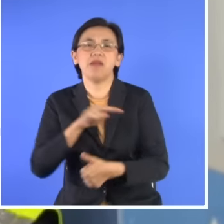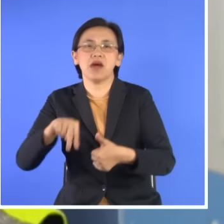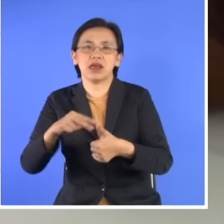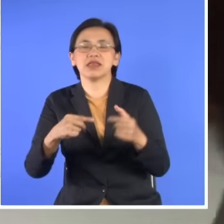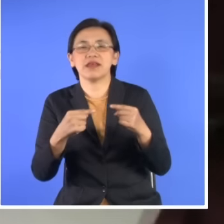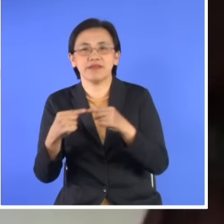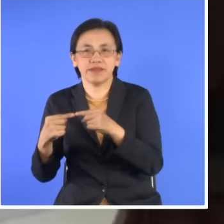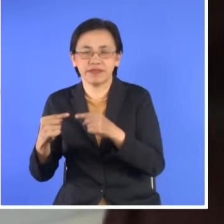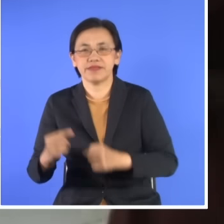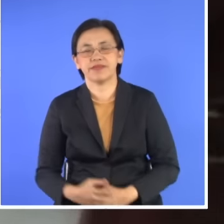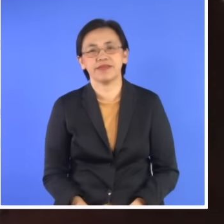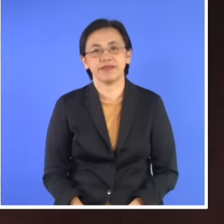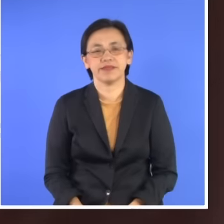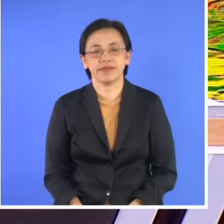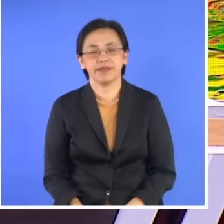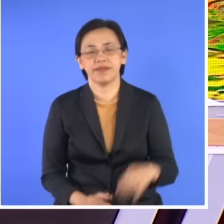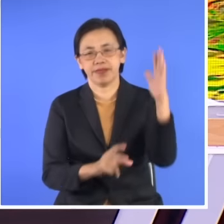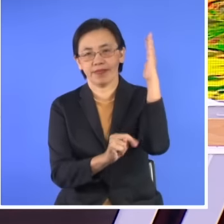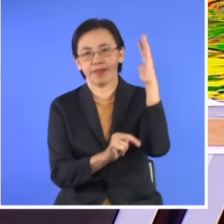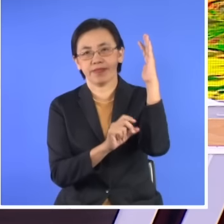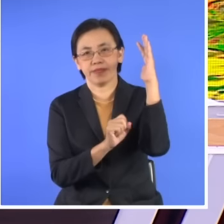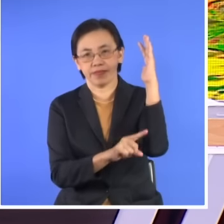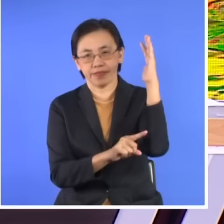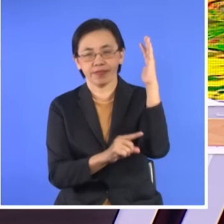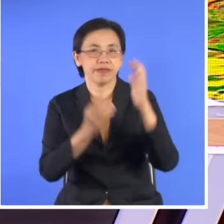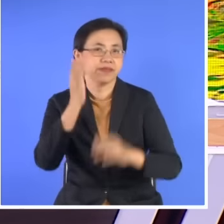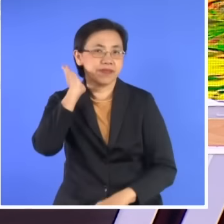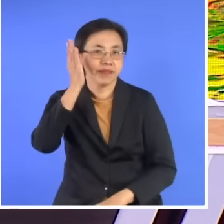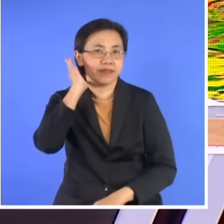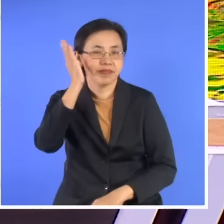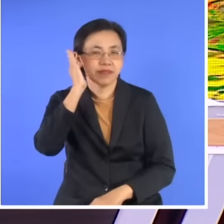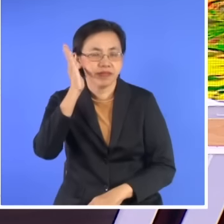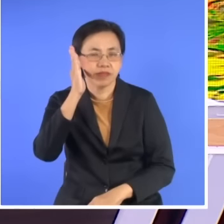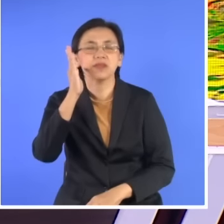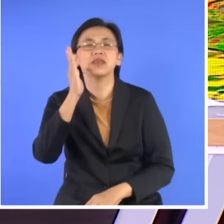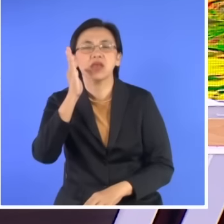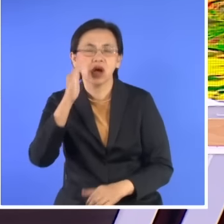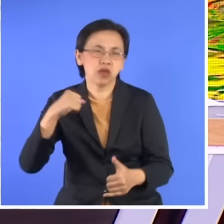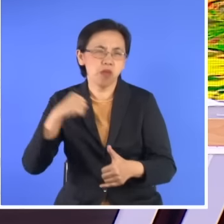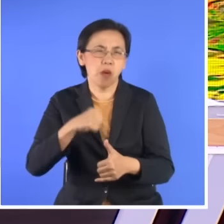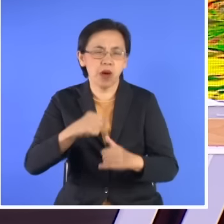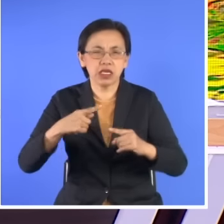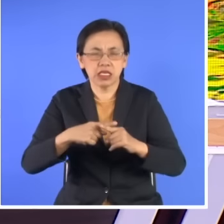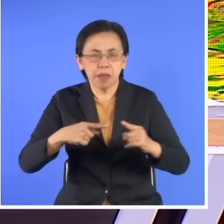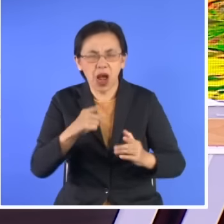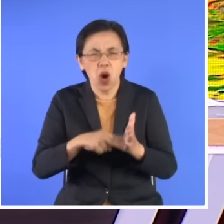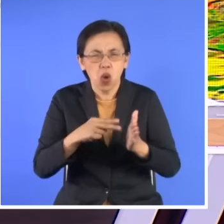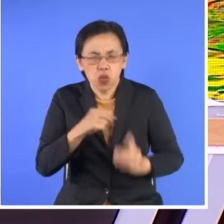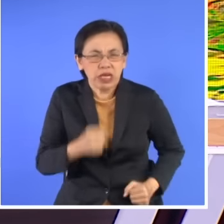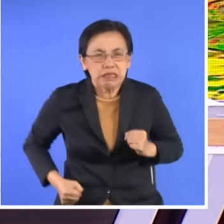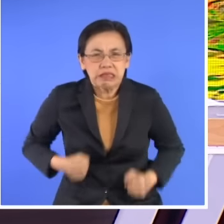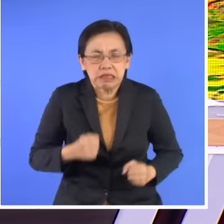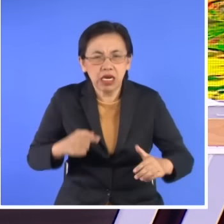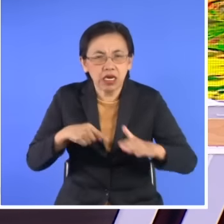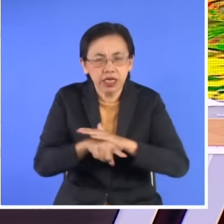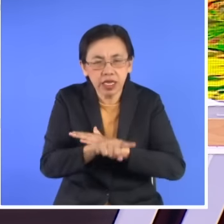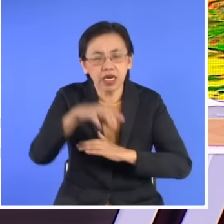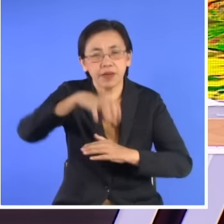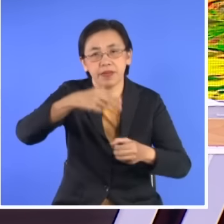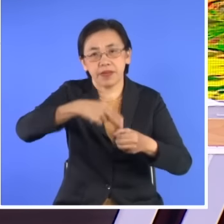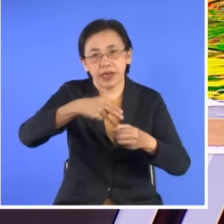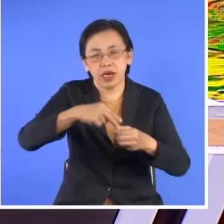ไปต่อที่จังหวัดนครศรีธรรมราชนะครับเขาบอกว่าหนุ่มคนหนึงเนี่ยถูกทำร้ายร่างกายได้รับบาดเจ็บและก็วิ่งหนีเข้าไปในปั๊มน้ำมันตอน